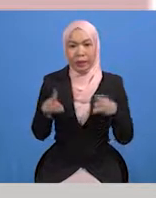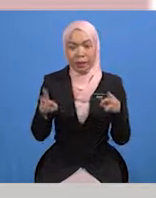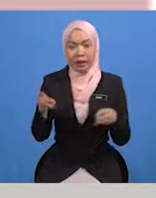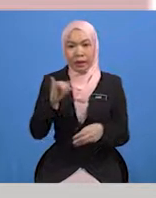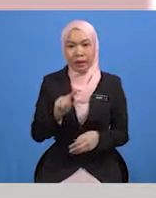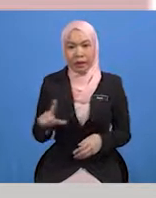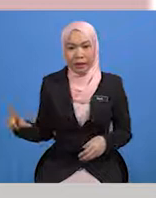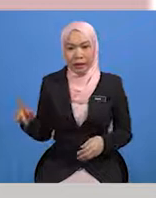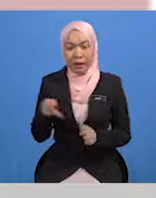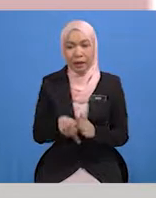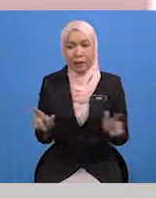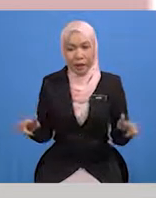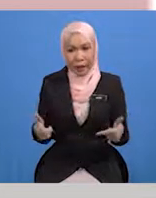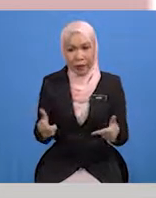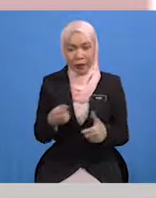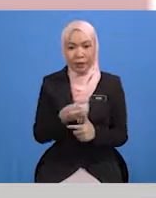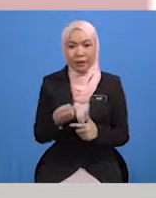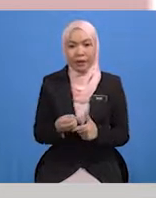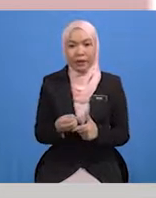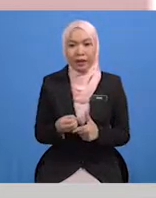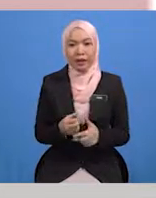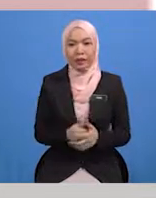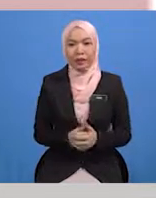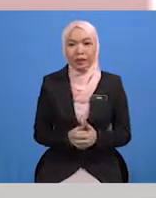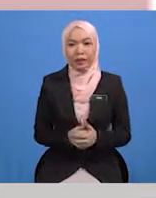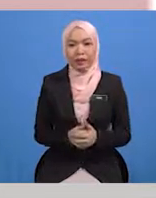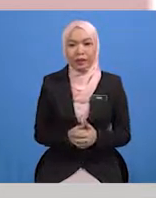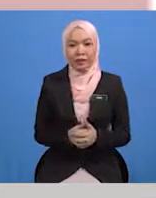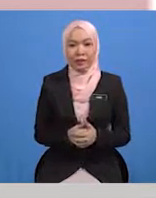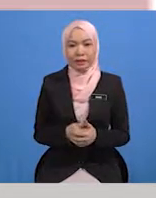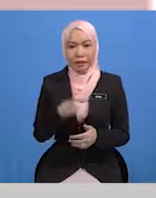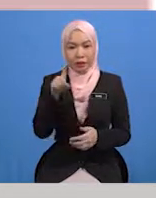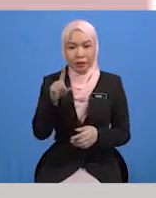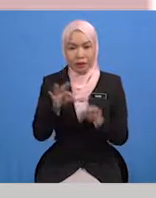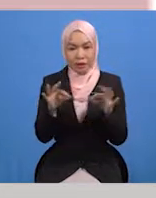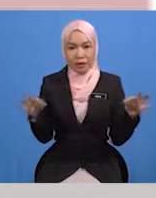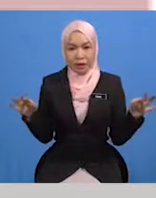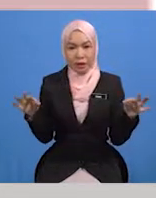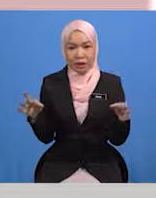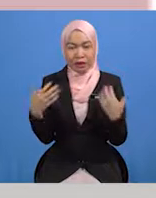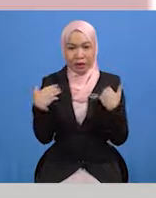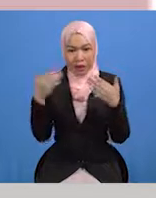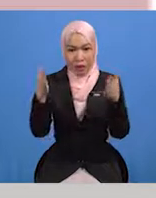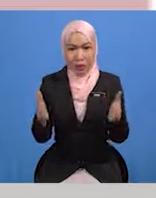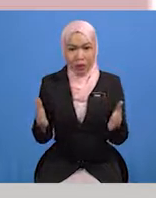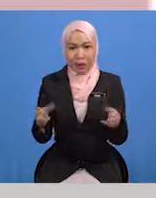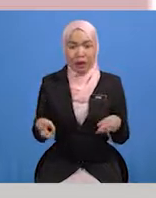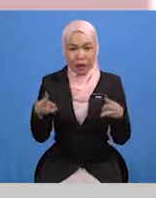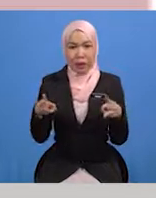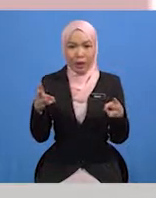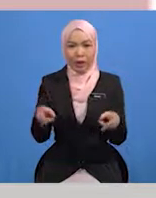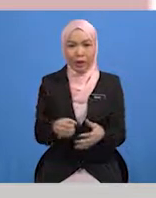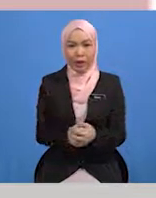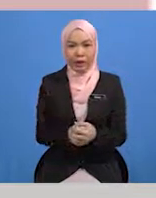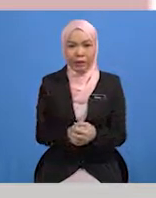pelaku atau aksi dalam sesebuah cerita. Lazimnya, watak utama